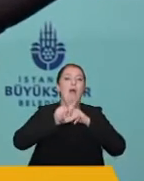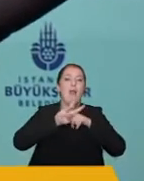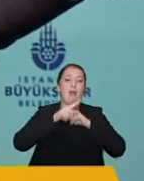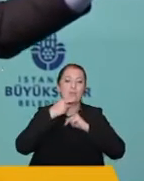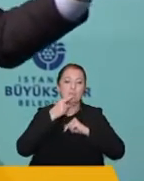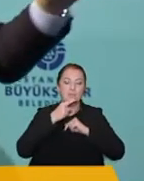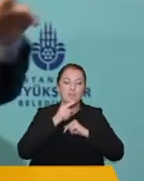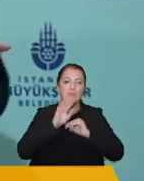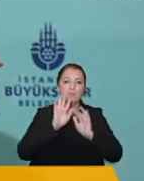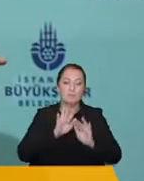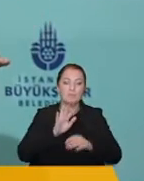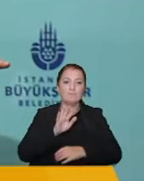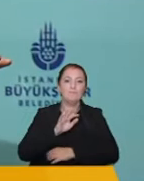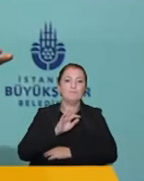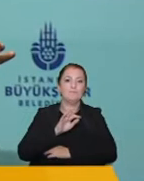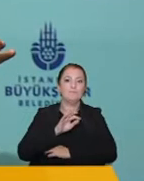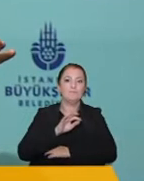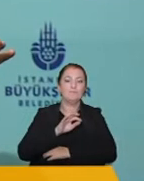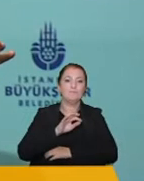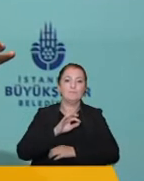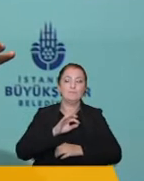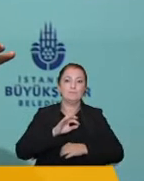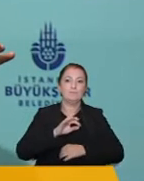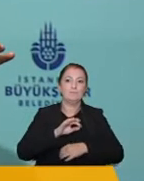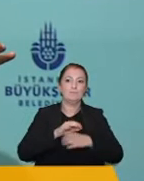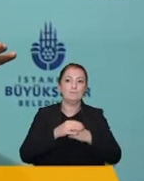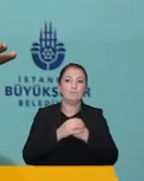Son sözüm Sayın Başkanım. İhalelerden bahsedildi.